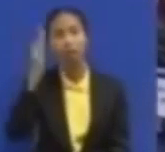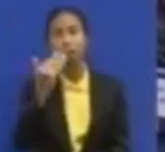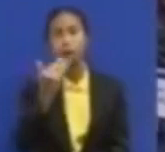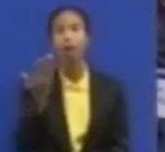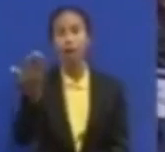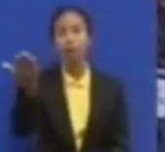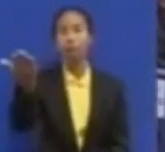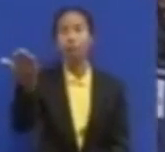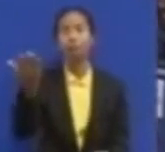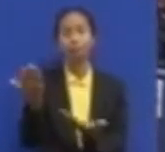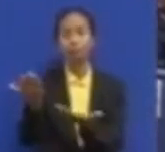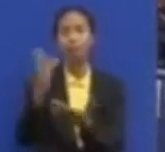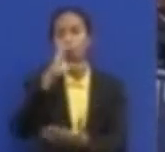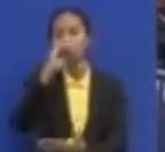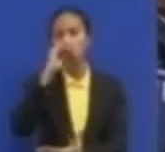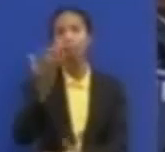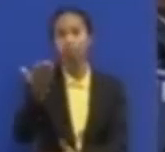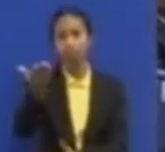เชิญครับเชิญครับ